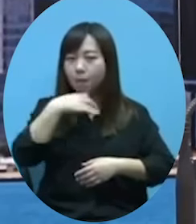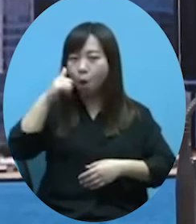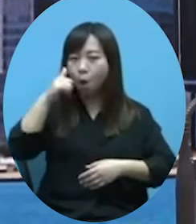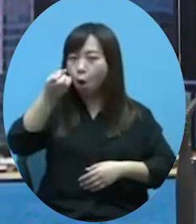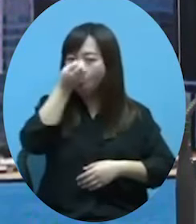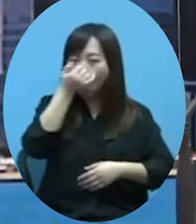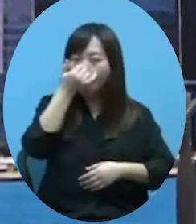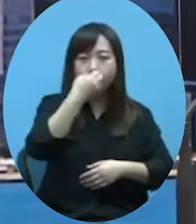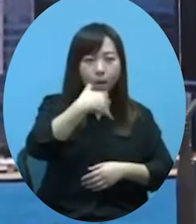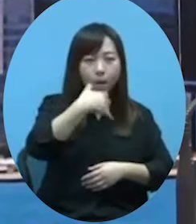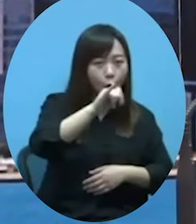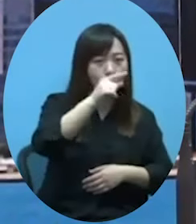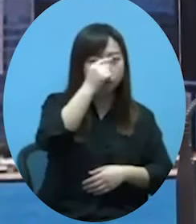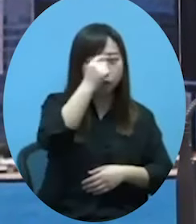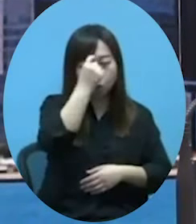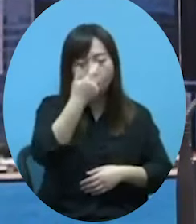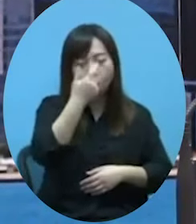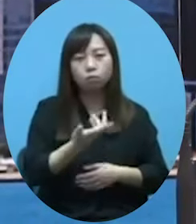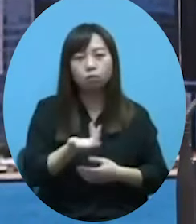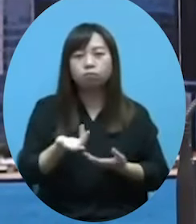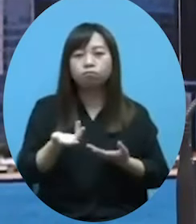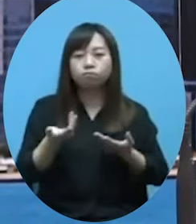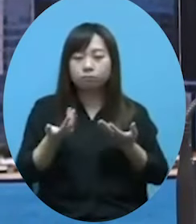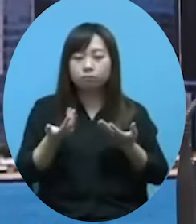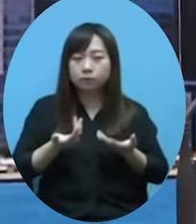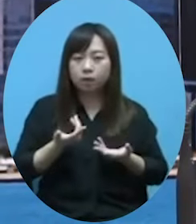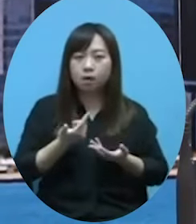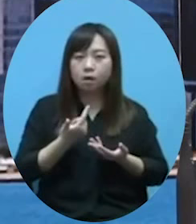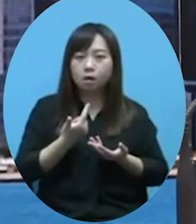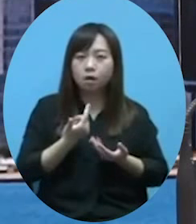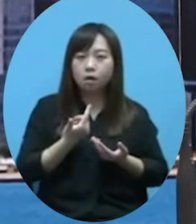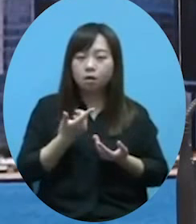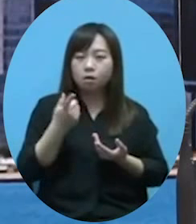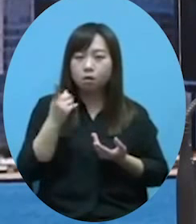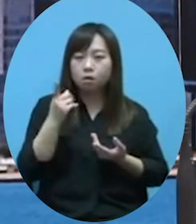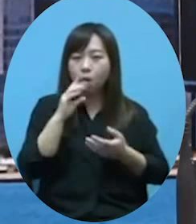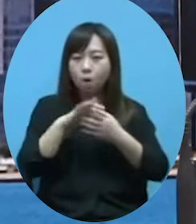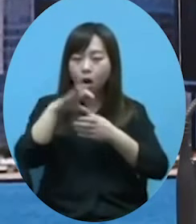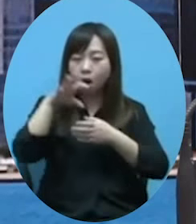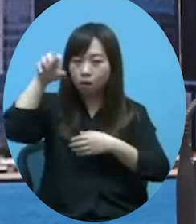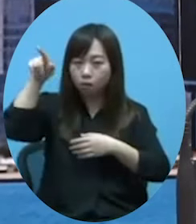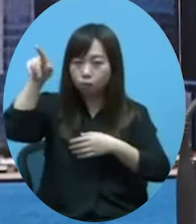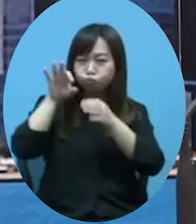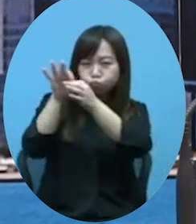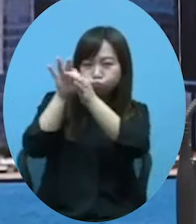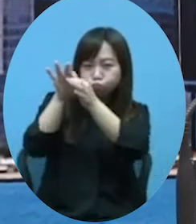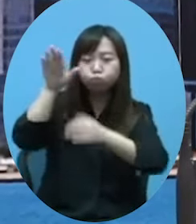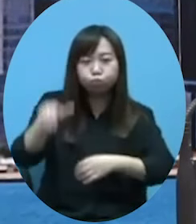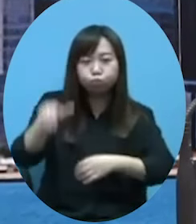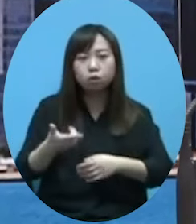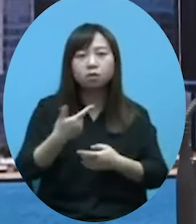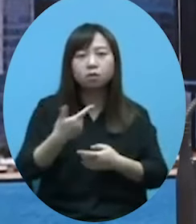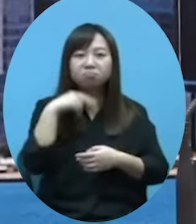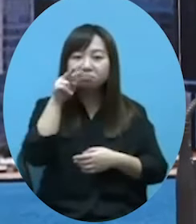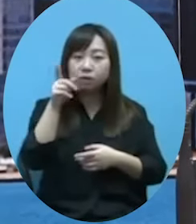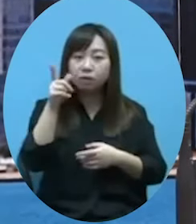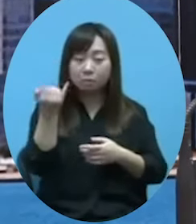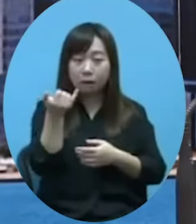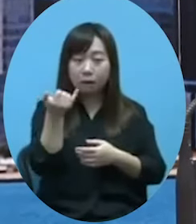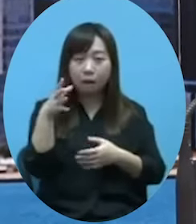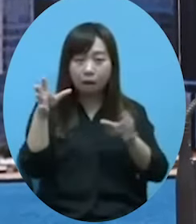有說是去過印度的所以我們都會跟加拿大那邊再聯絡看看是否都是相